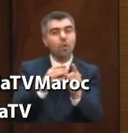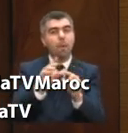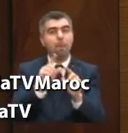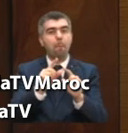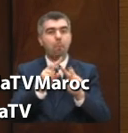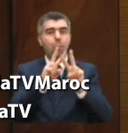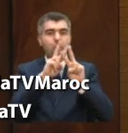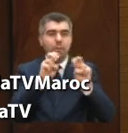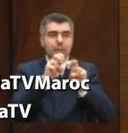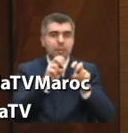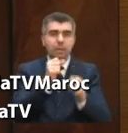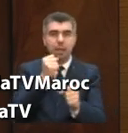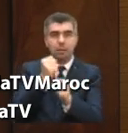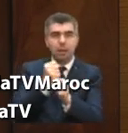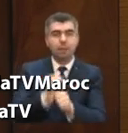بما في ذلك